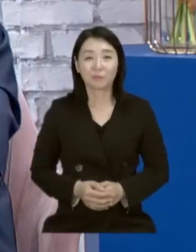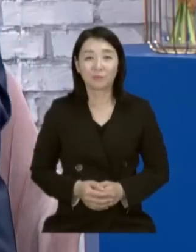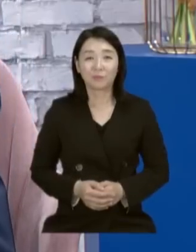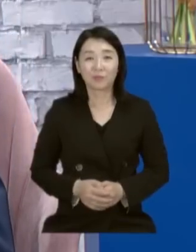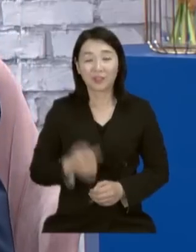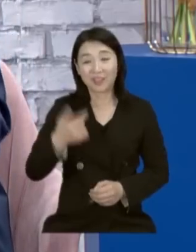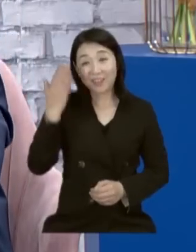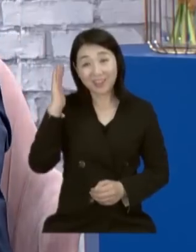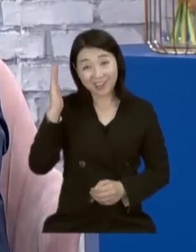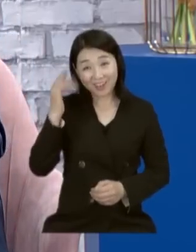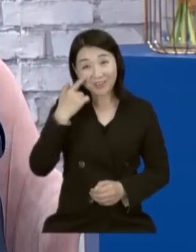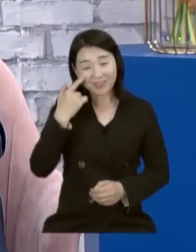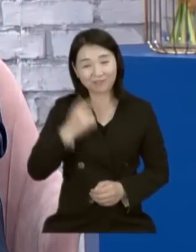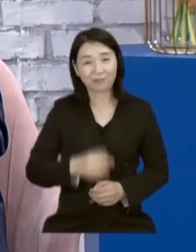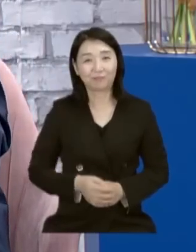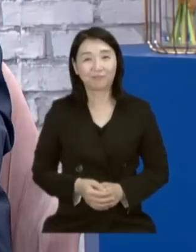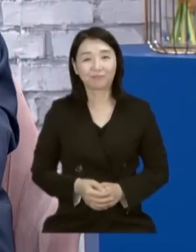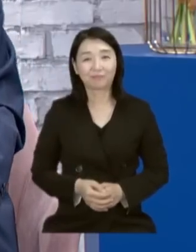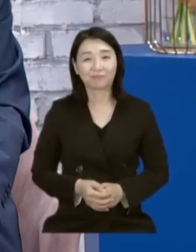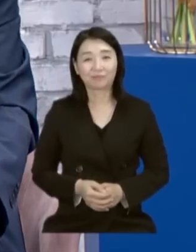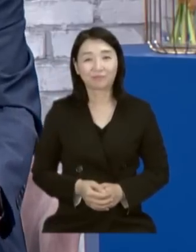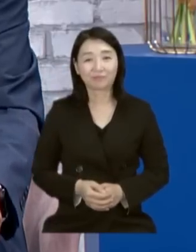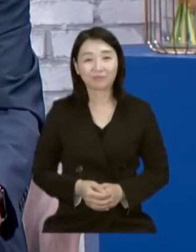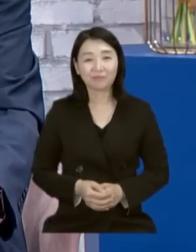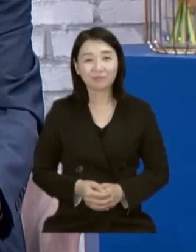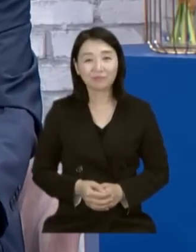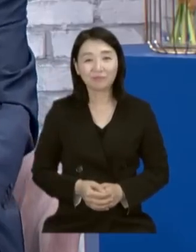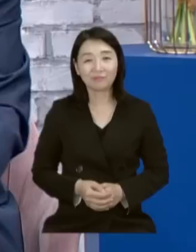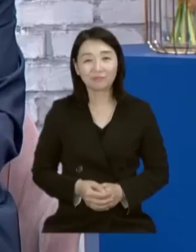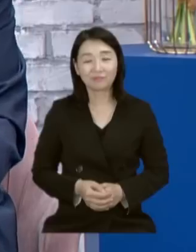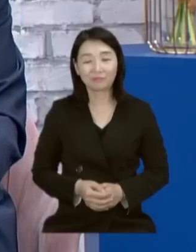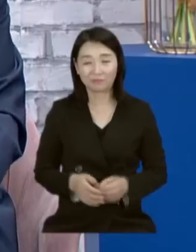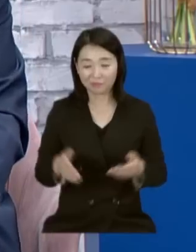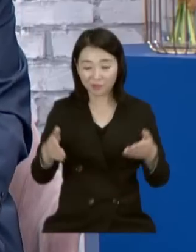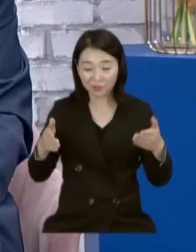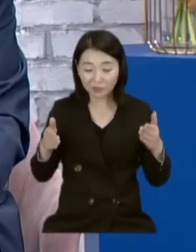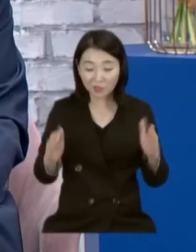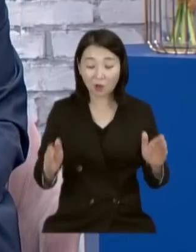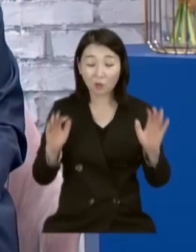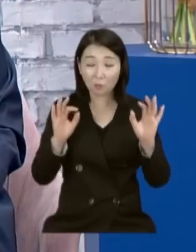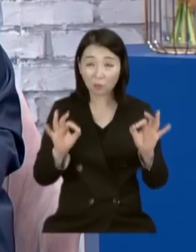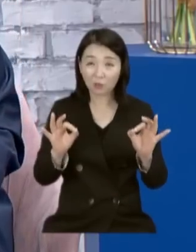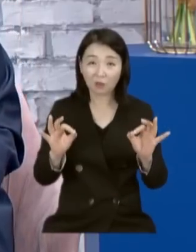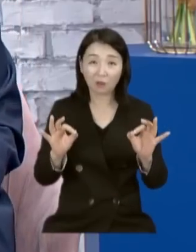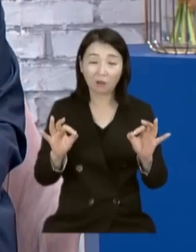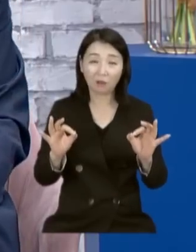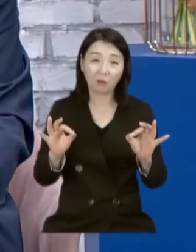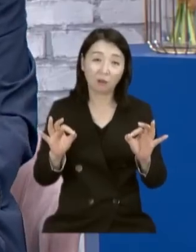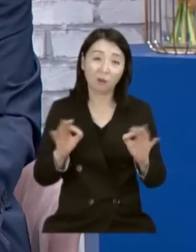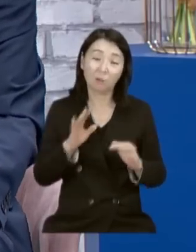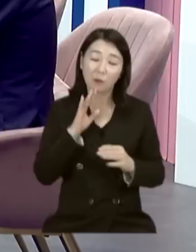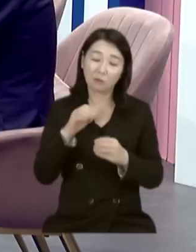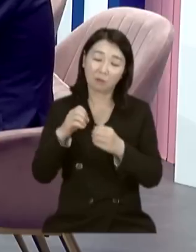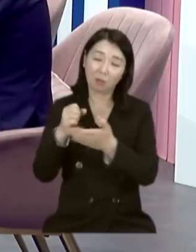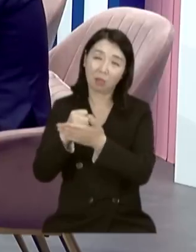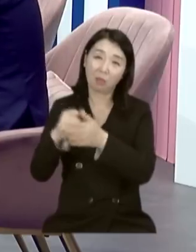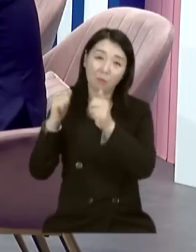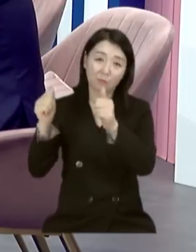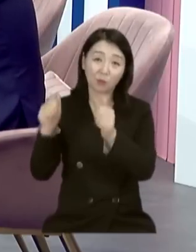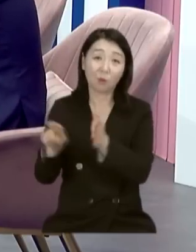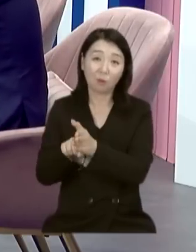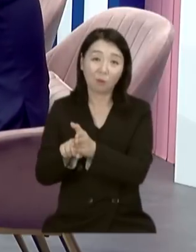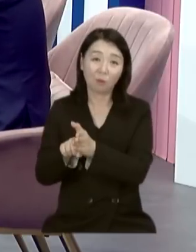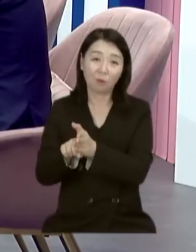우리 옛날 얘기지만요, 장로님. 네. 네. 처음에 이제 집안은 태어나니까 무속신앙 집안이었고 모든 것